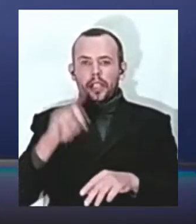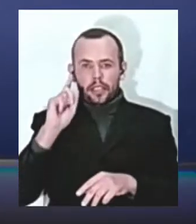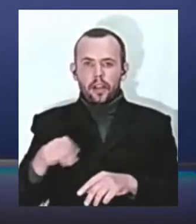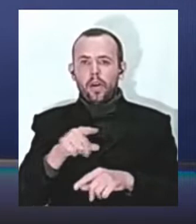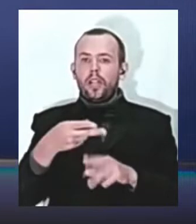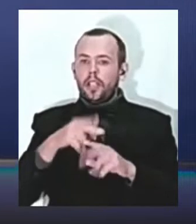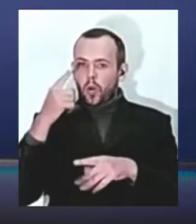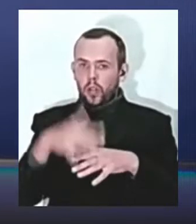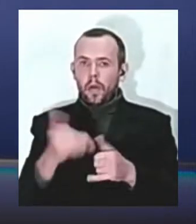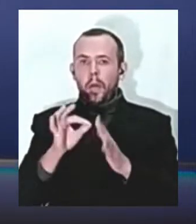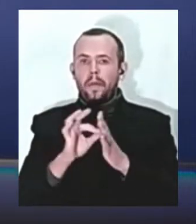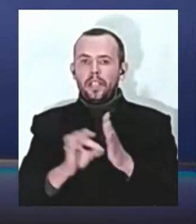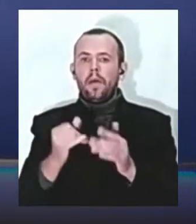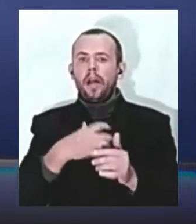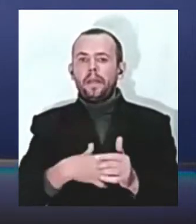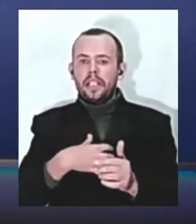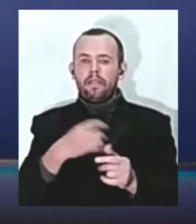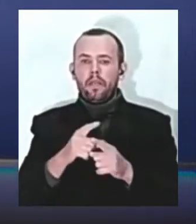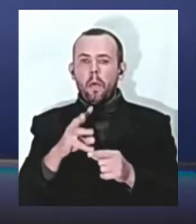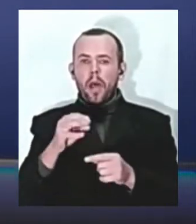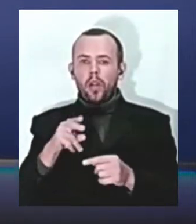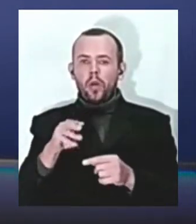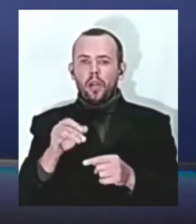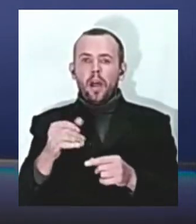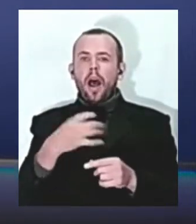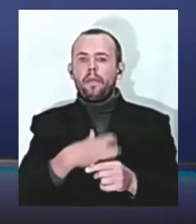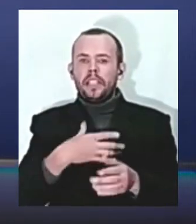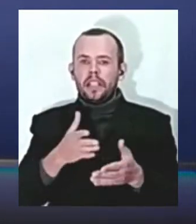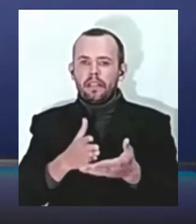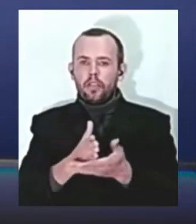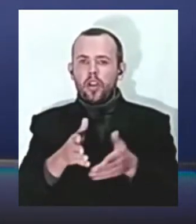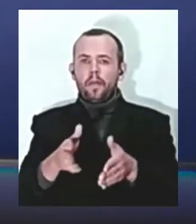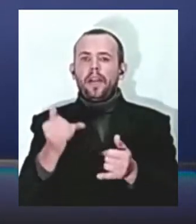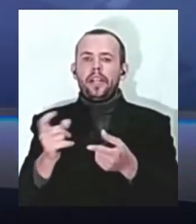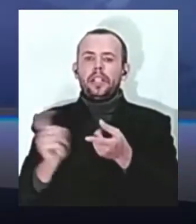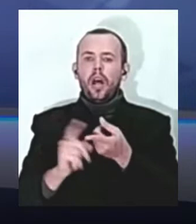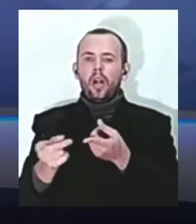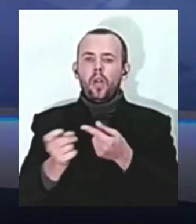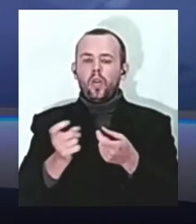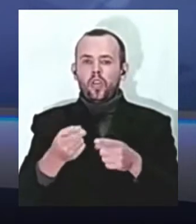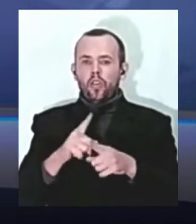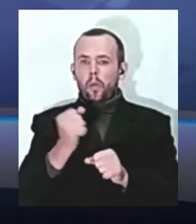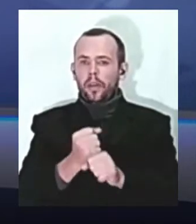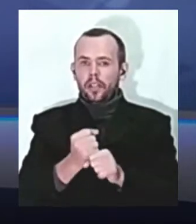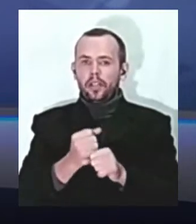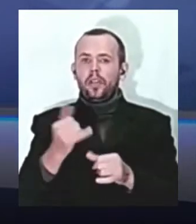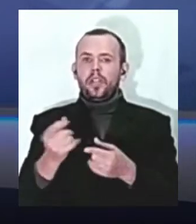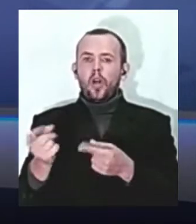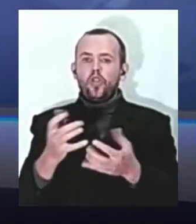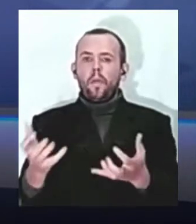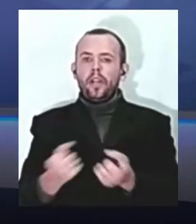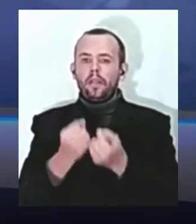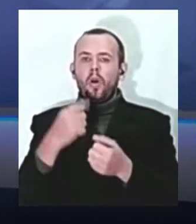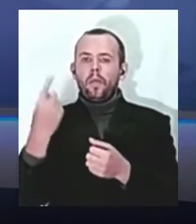принципі, адміністративними методами, адміністративними шляхами, із залученням тої ж Держпраці, із залученням підтримки обласної державної